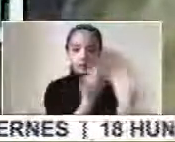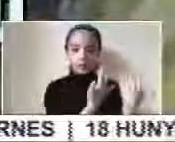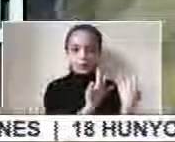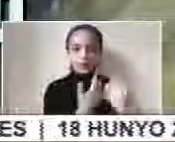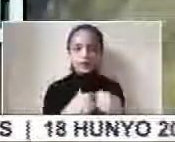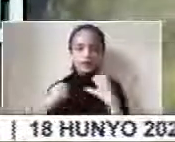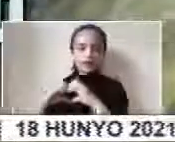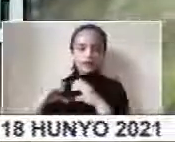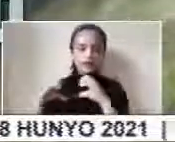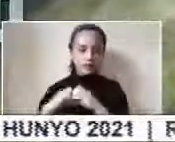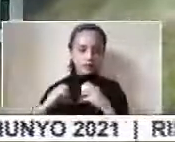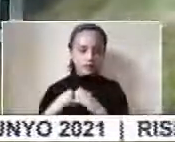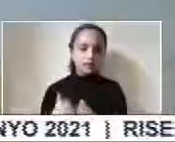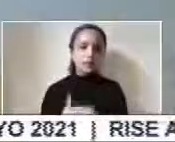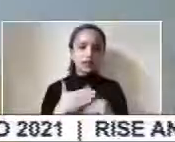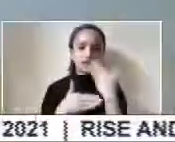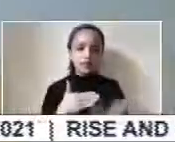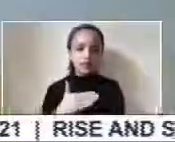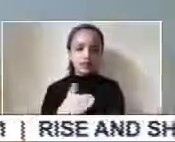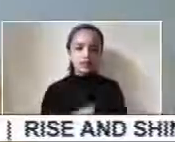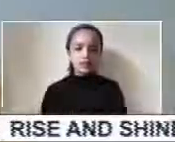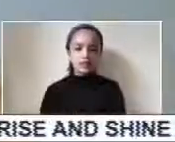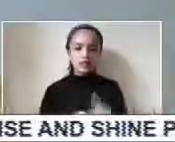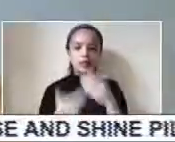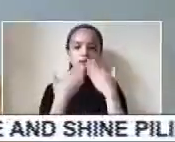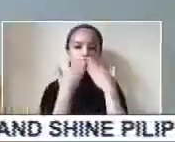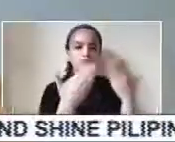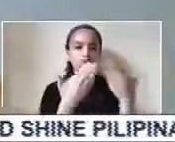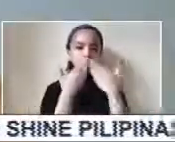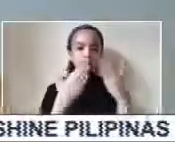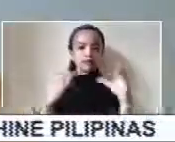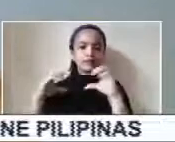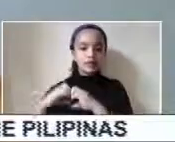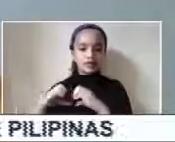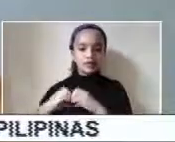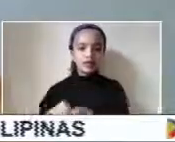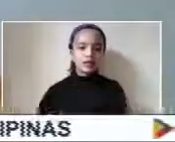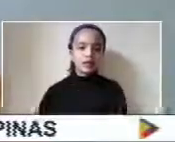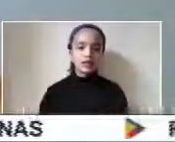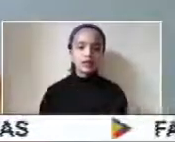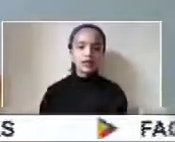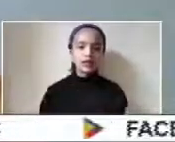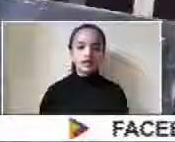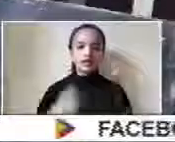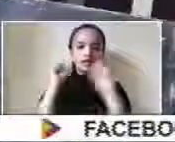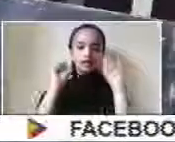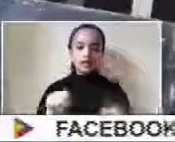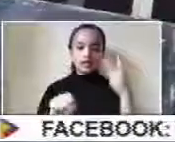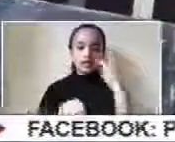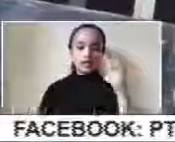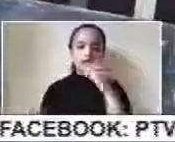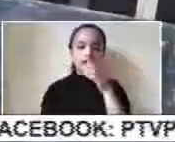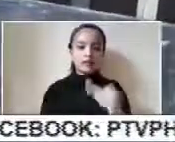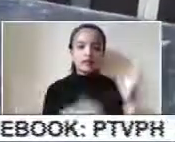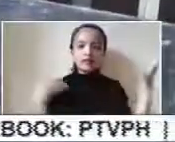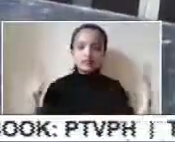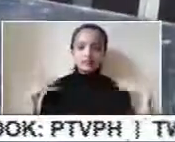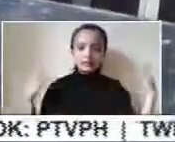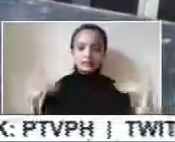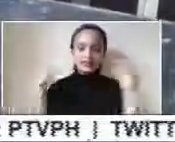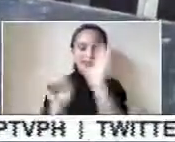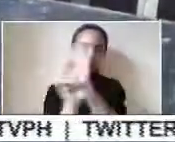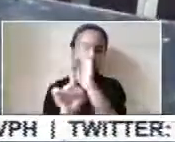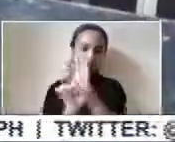Napapangiti at natutuwa ako kapag naaalala ko ang mga payo mo sa akin pa. Yung kahit kumakain